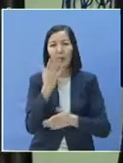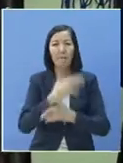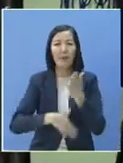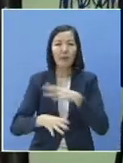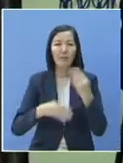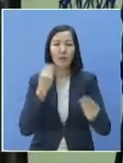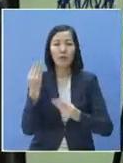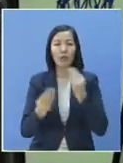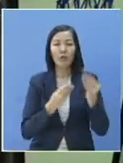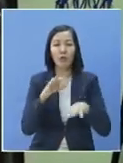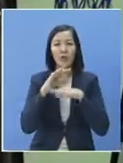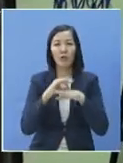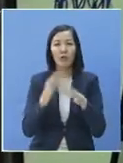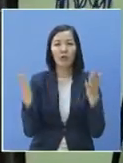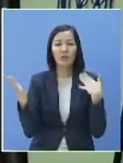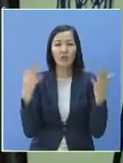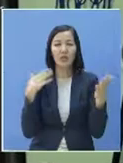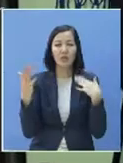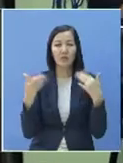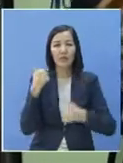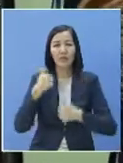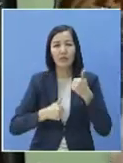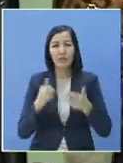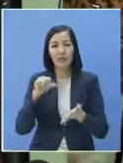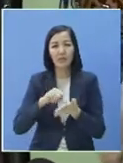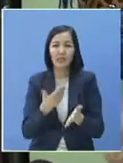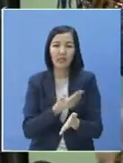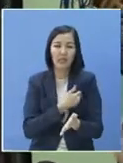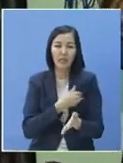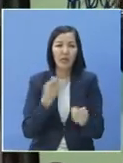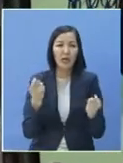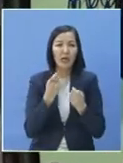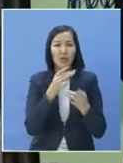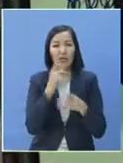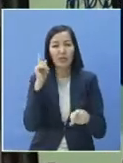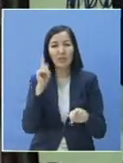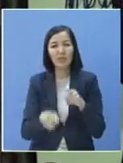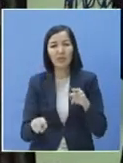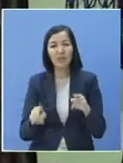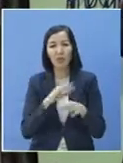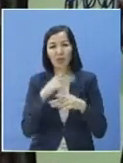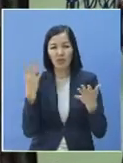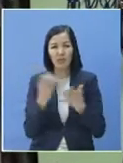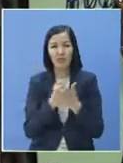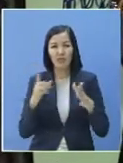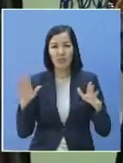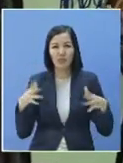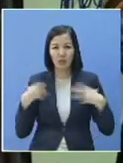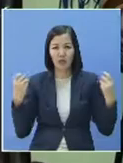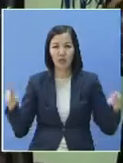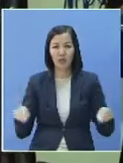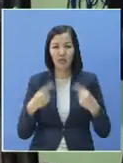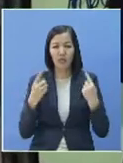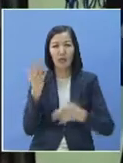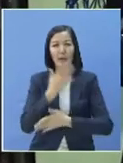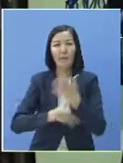өтеді. Мен осында жаттығып жүрген жандарды сол жарысқа шақырам. Өйткені азғана уақыттың ішінде бұл кісілер көптеген жетістікке жетті. Олар